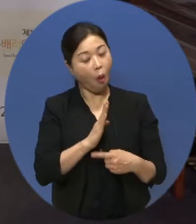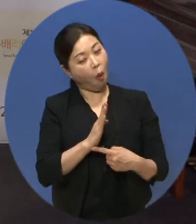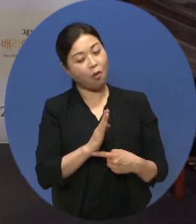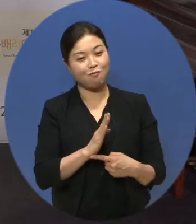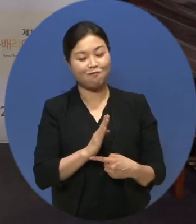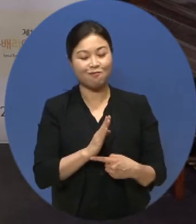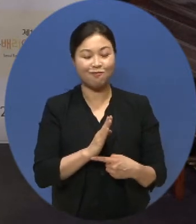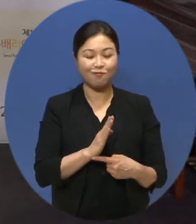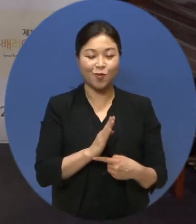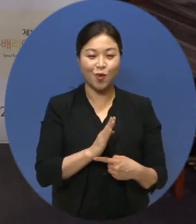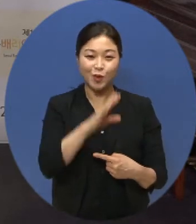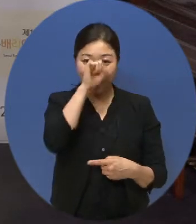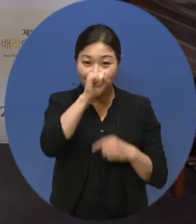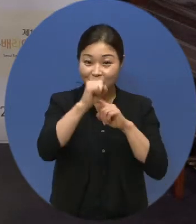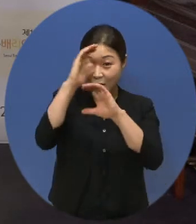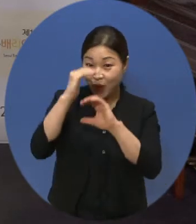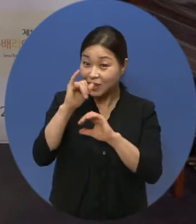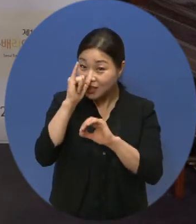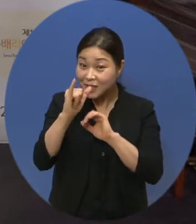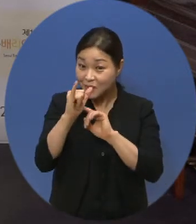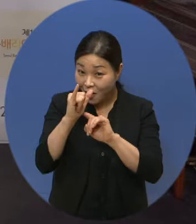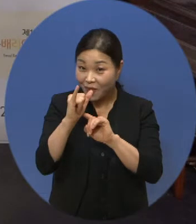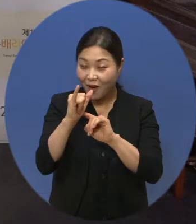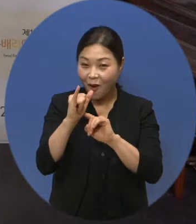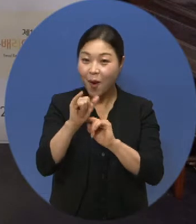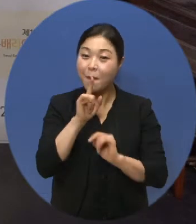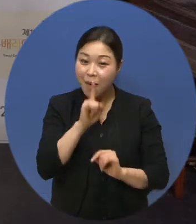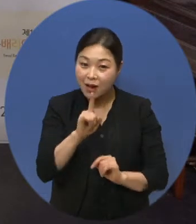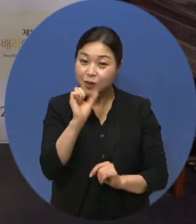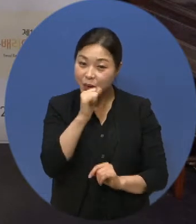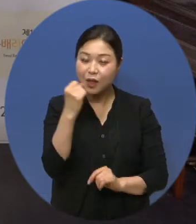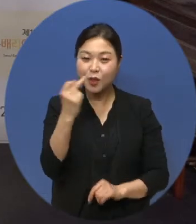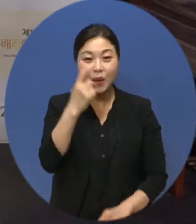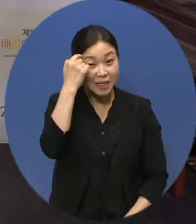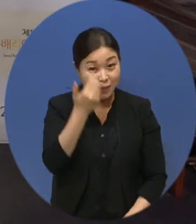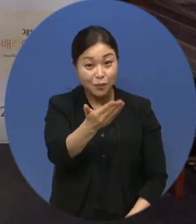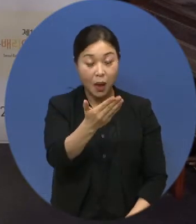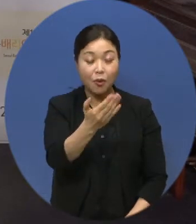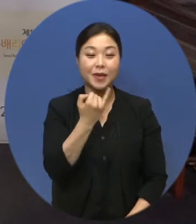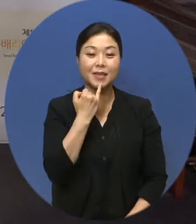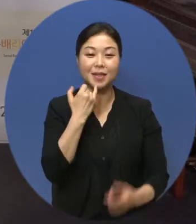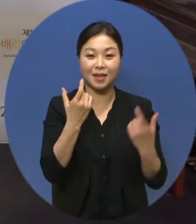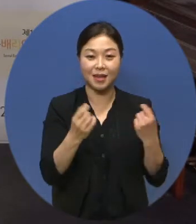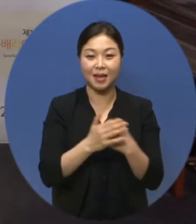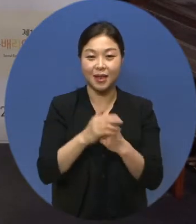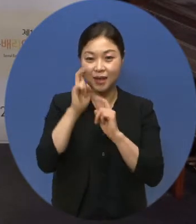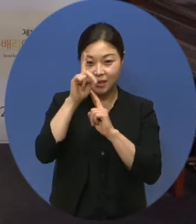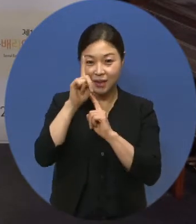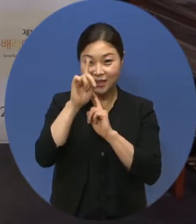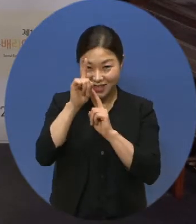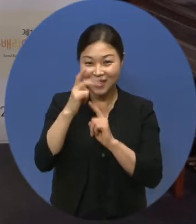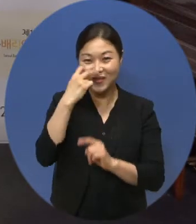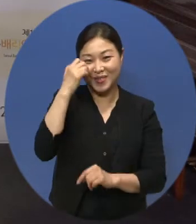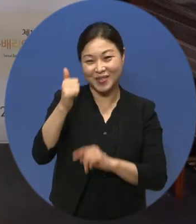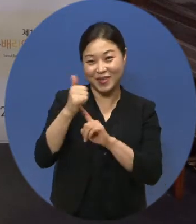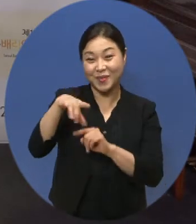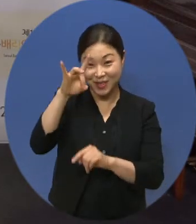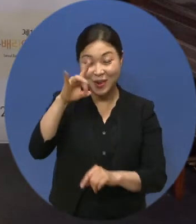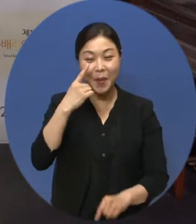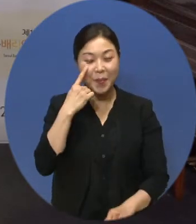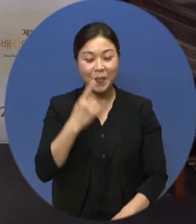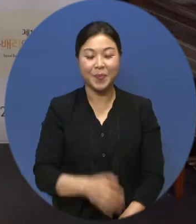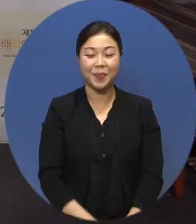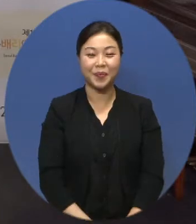감독님께 질문도 좀 해주시고 그러셨으면 좋겠어요. 네. 어떤 분부터 하실까요? 우리 이태원 감독님부터 하실까요? 네.